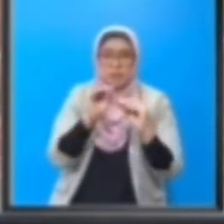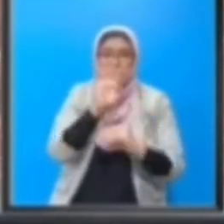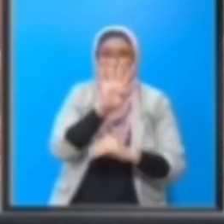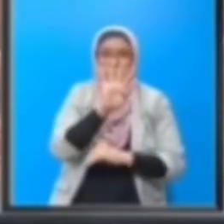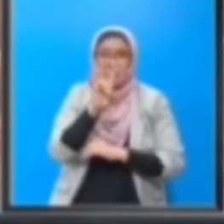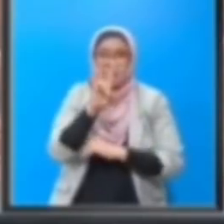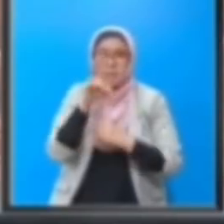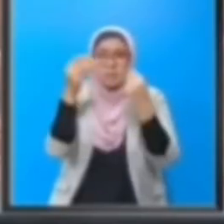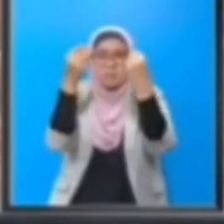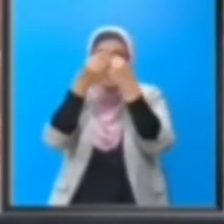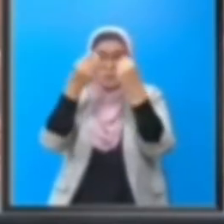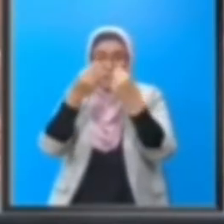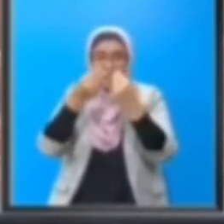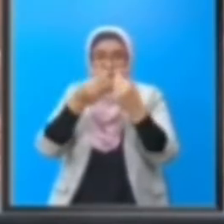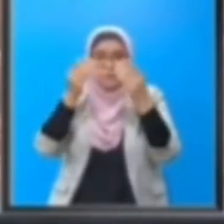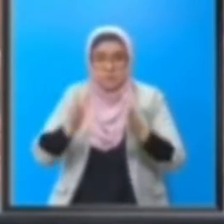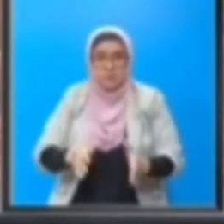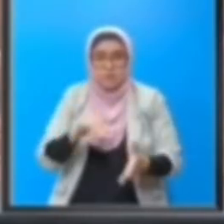pengira kira-kira